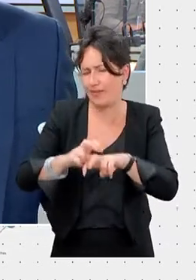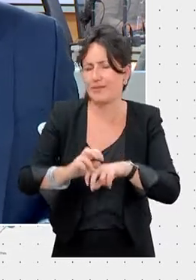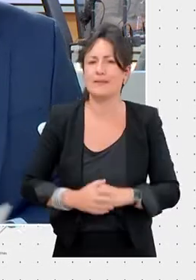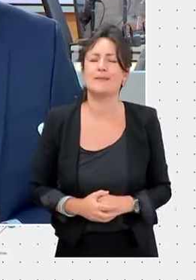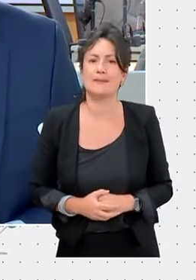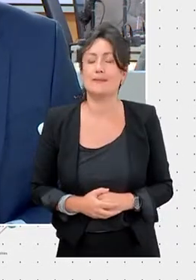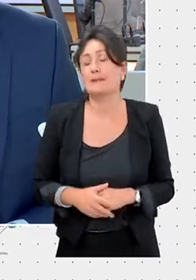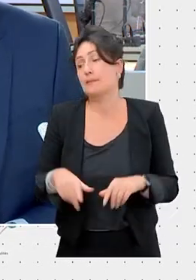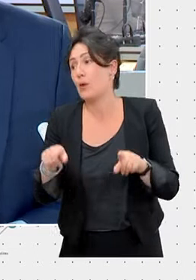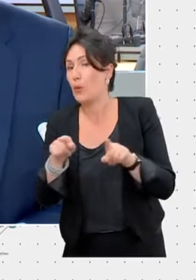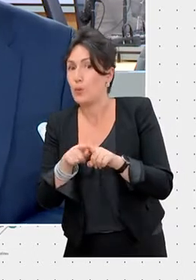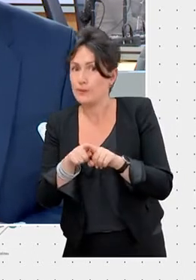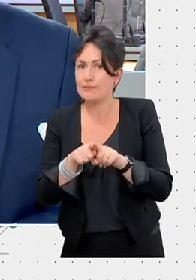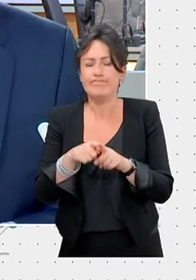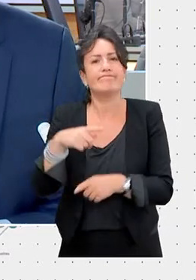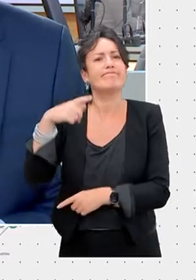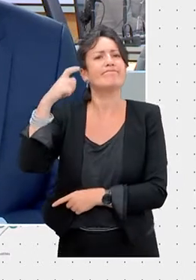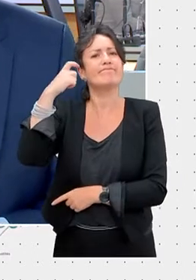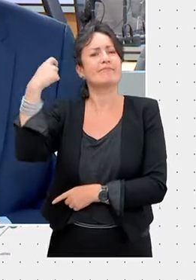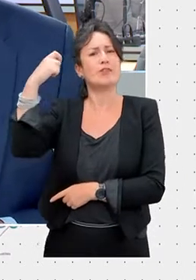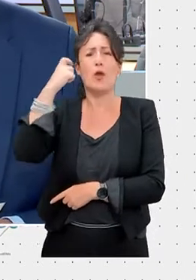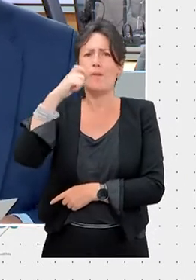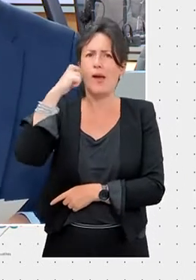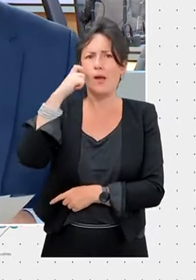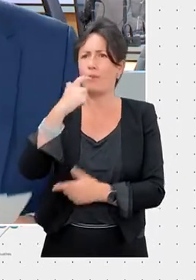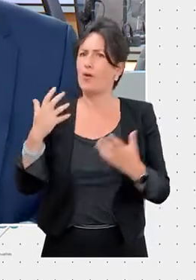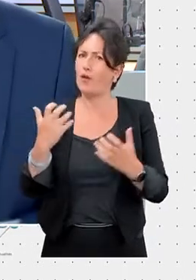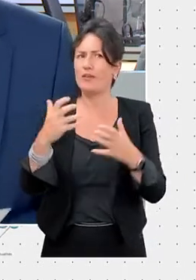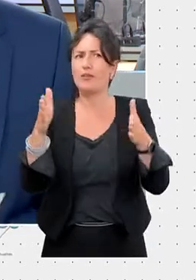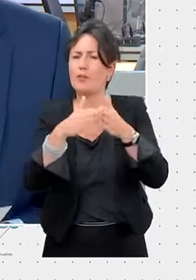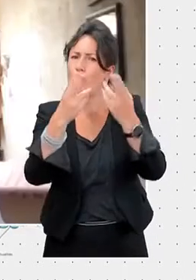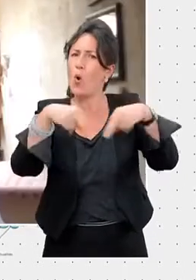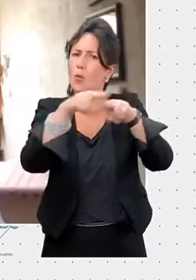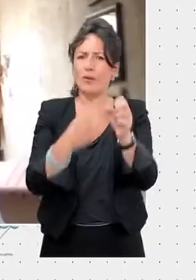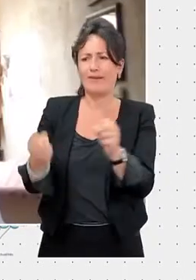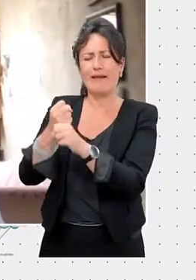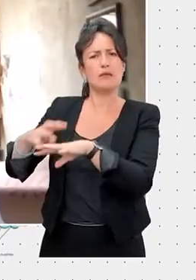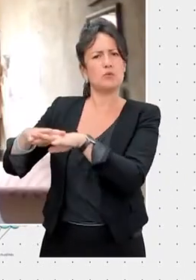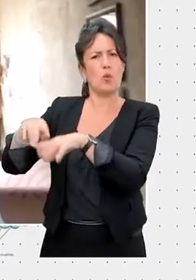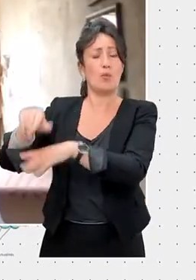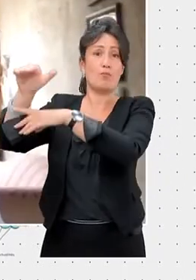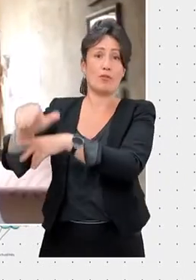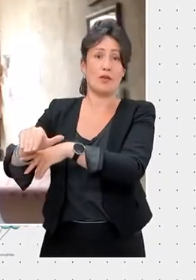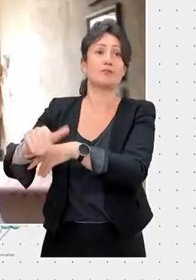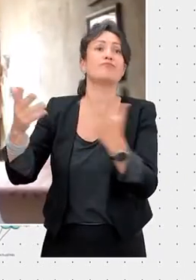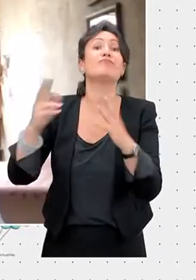ce que souhaite aussi présenter Emmanuel Macron devant l'ONU pour cette zone protégée. Un grand merci Nathalie Goulet de nous avoir répondu sur France Info. Bien heureuse.